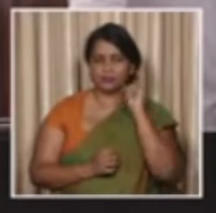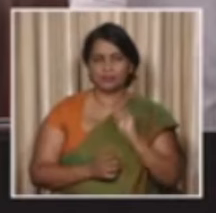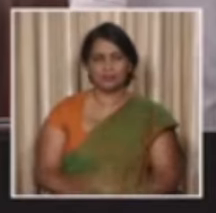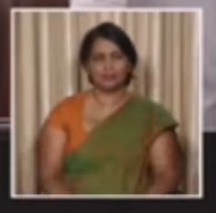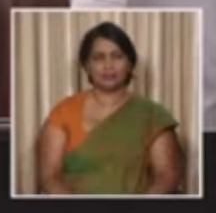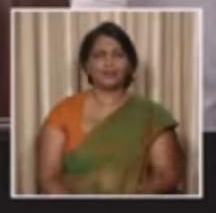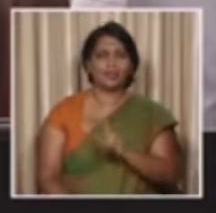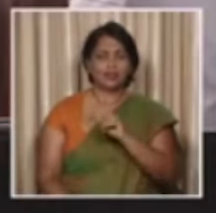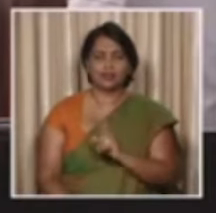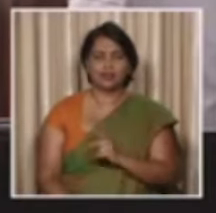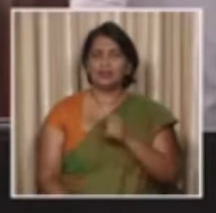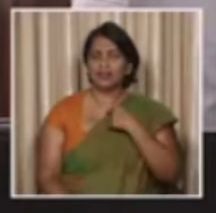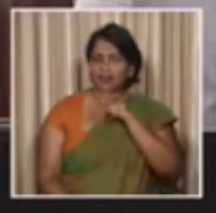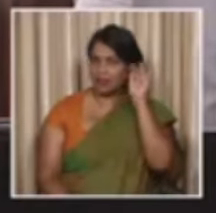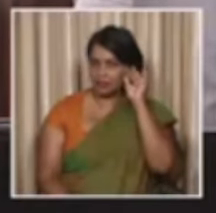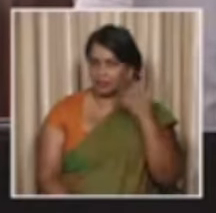नहीं सवाल तो ना विपक्ष नायक तुम